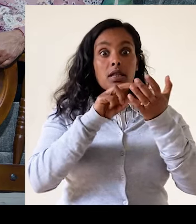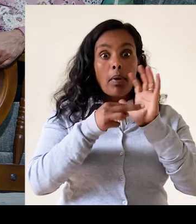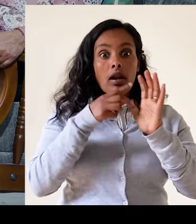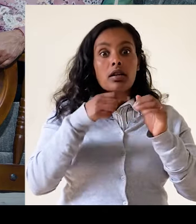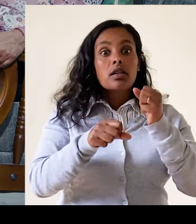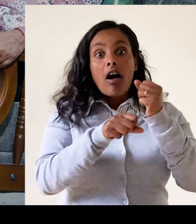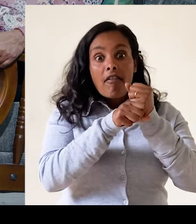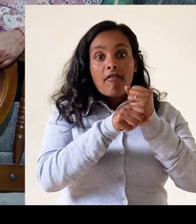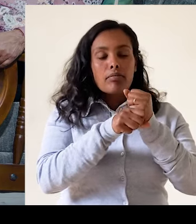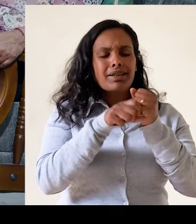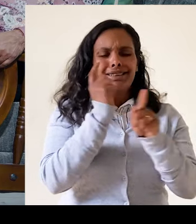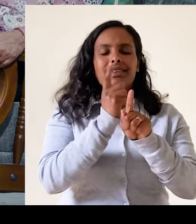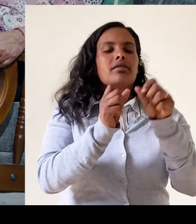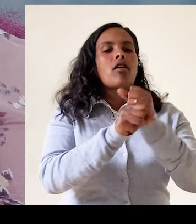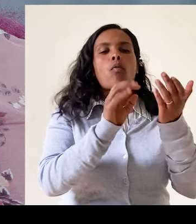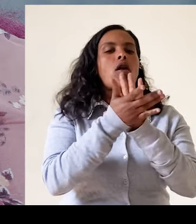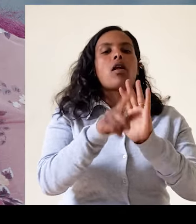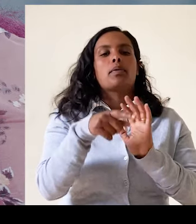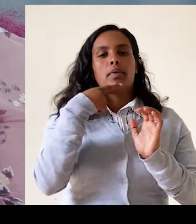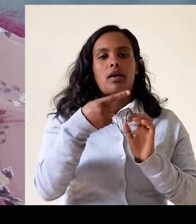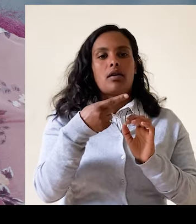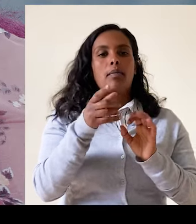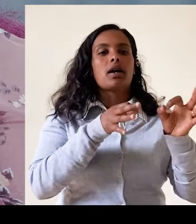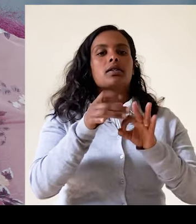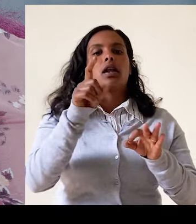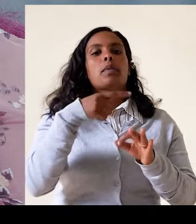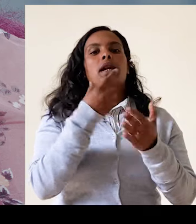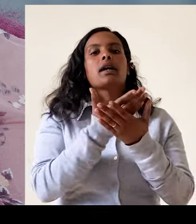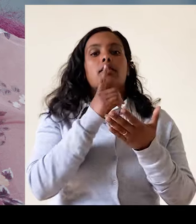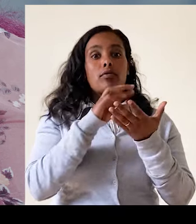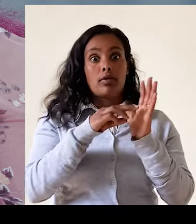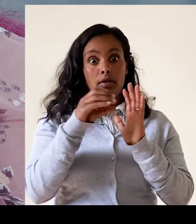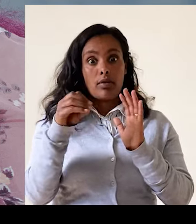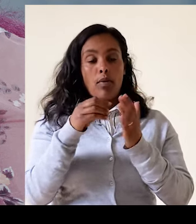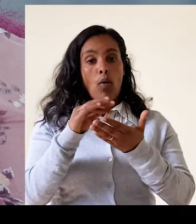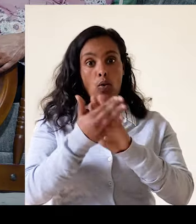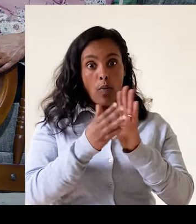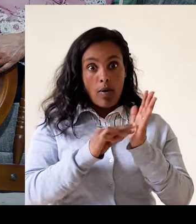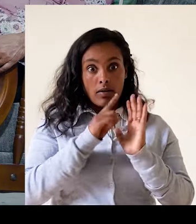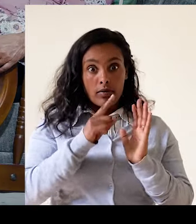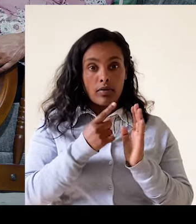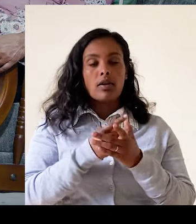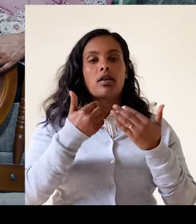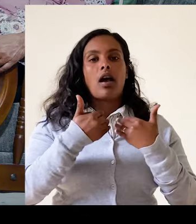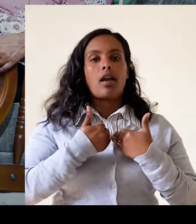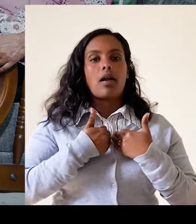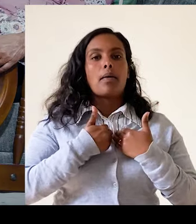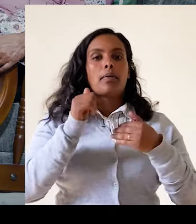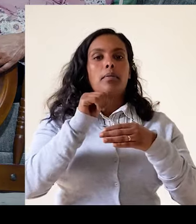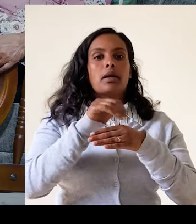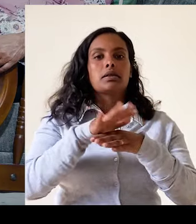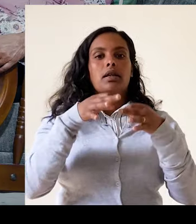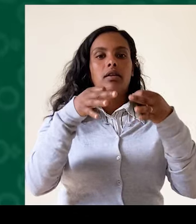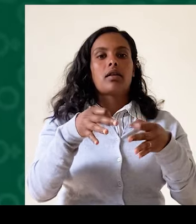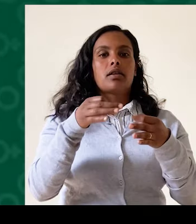እንደ ስሙ ድጋፍ መሆን አለበት የሚለውን አይ ቲንክ መግለጽ ያለብን ነገር ነው የሚሆነው። ያለኝታ መልእክት